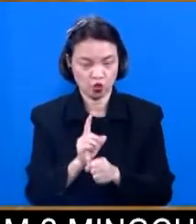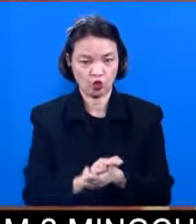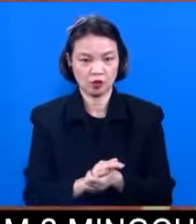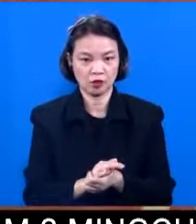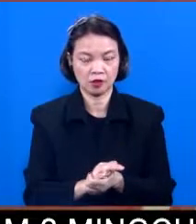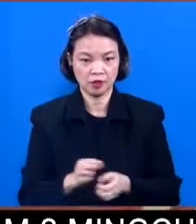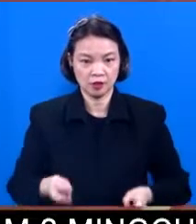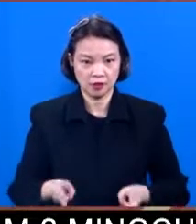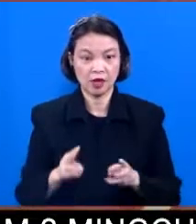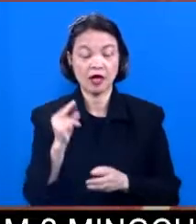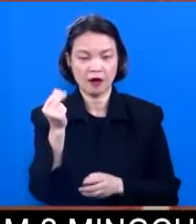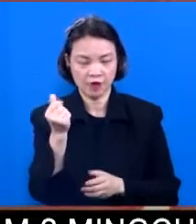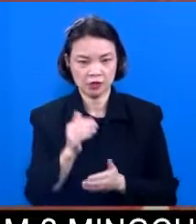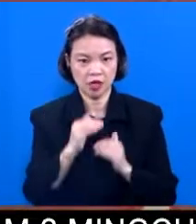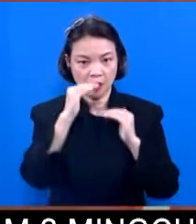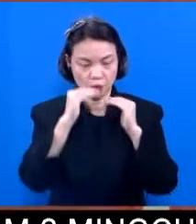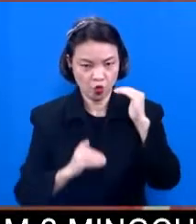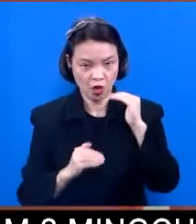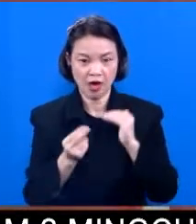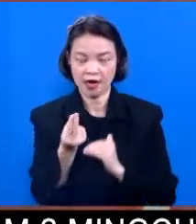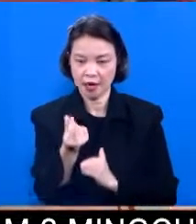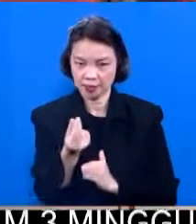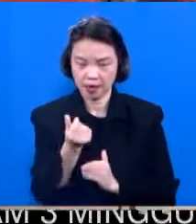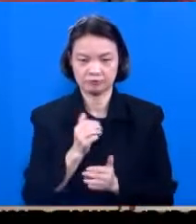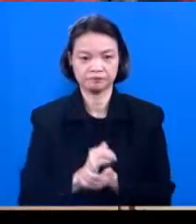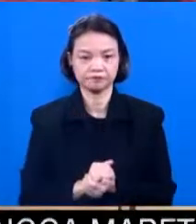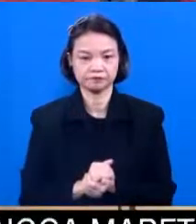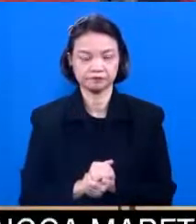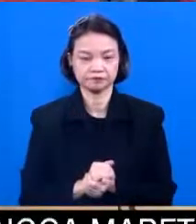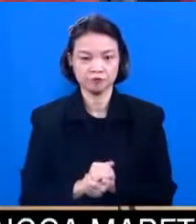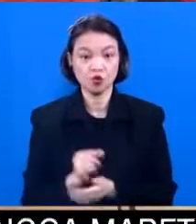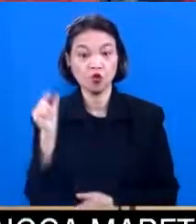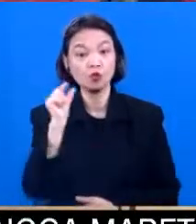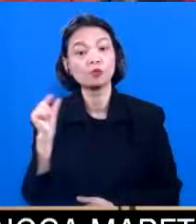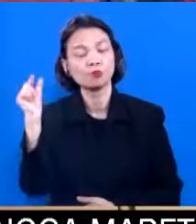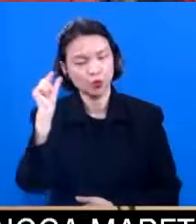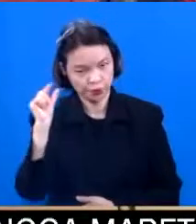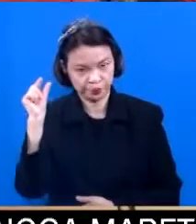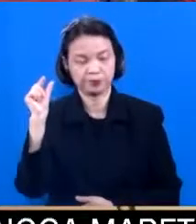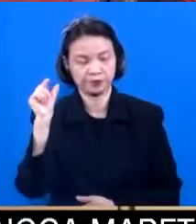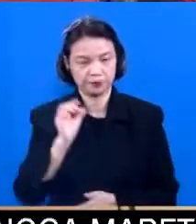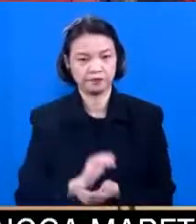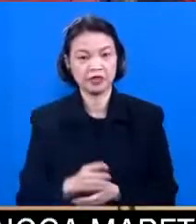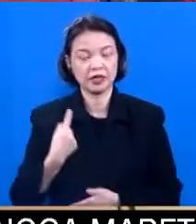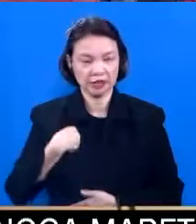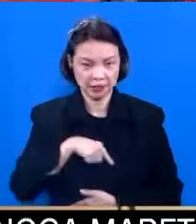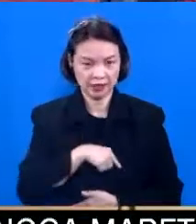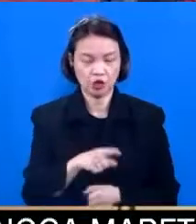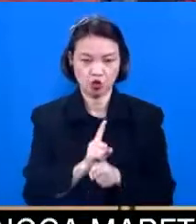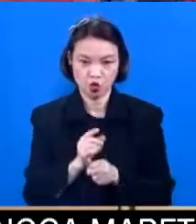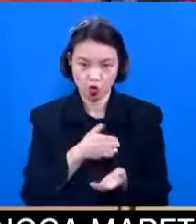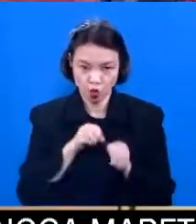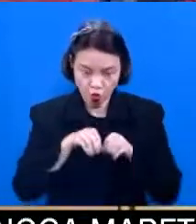metode rafaksi atau pengurangan harga. Itu umum ya di kita di retail